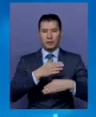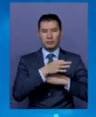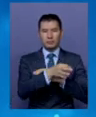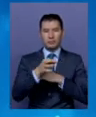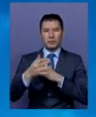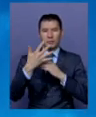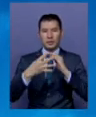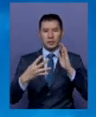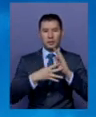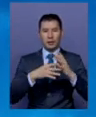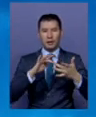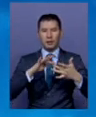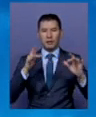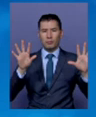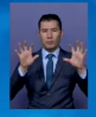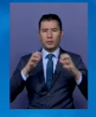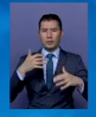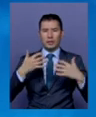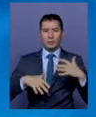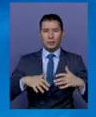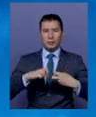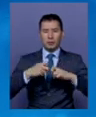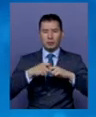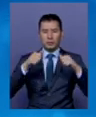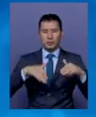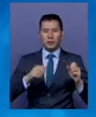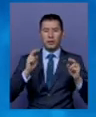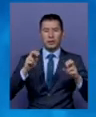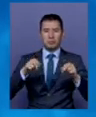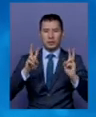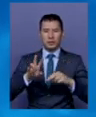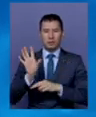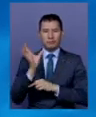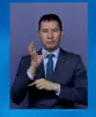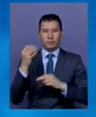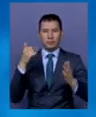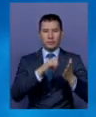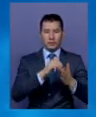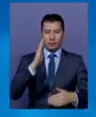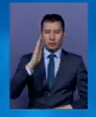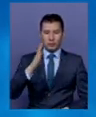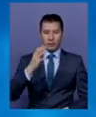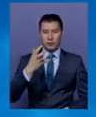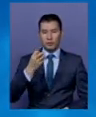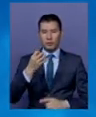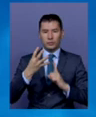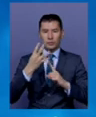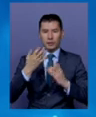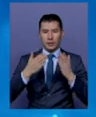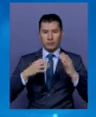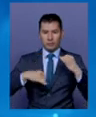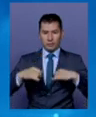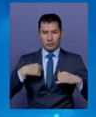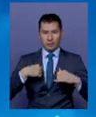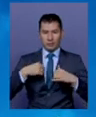және ол жерлердегі интернет мәселесін шешу үшін арнайы антенналар орнатылды. Төртіншіден егер мұғалімнің қашықтан білім беру мүмкіндігі жоқ болса,